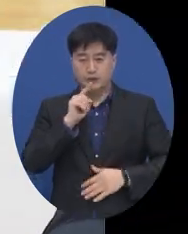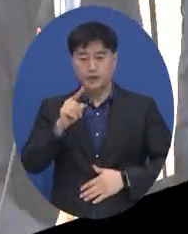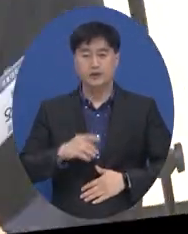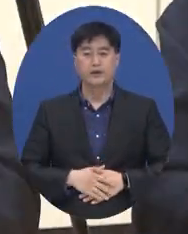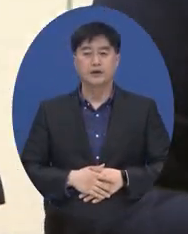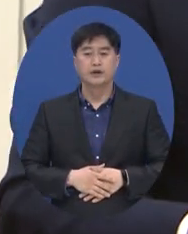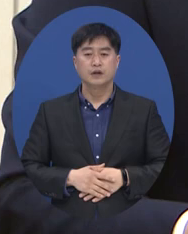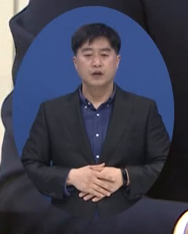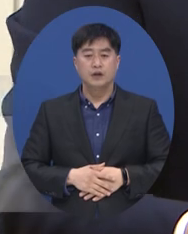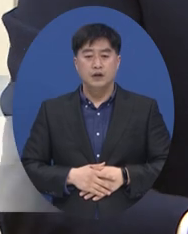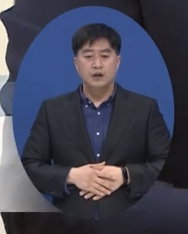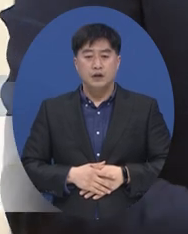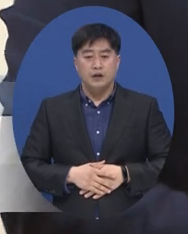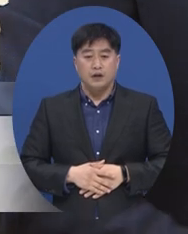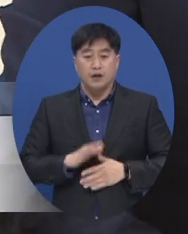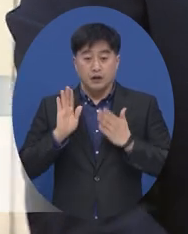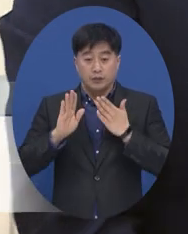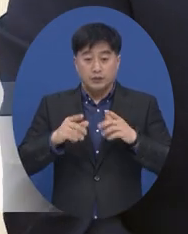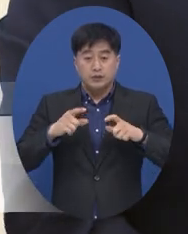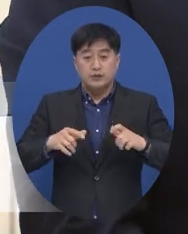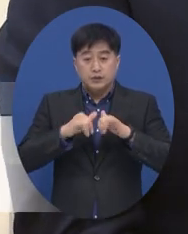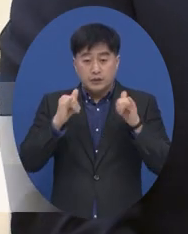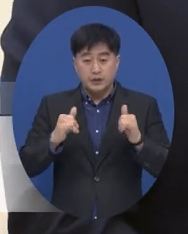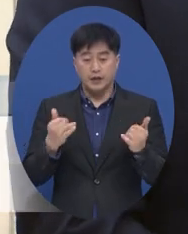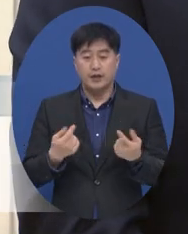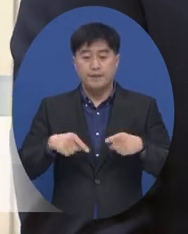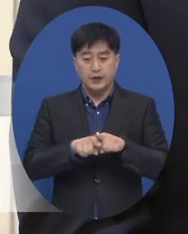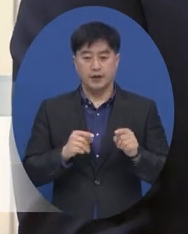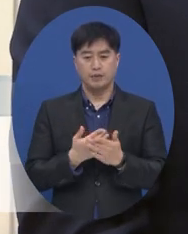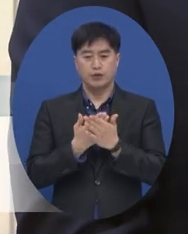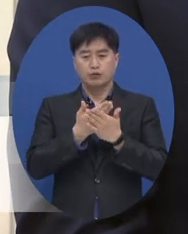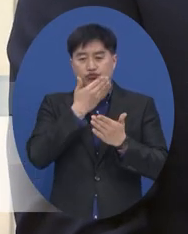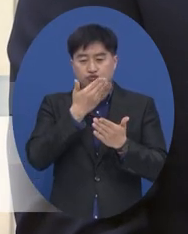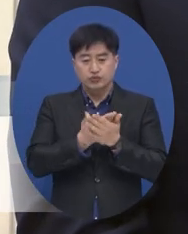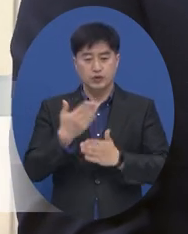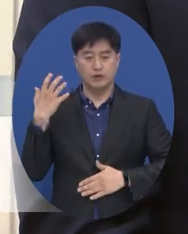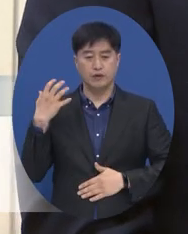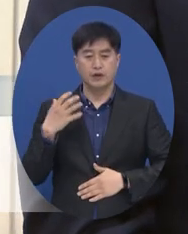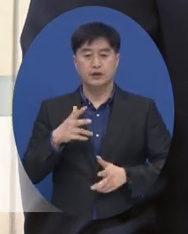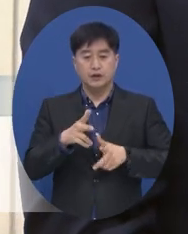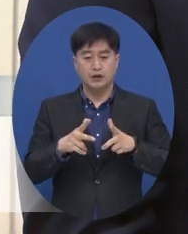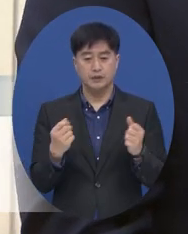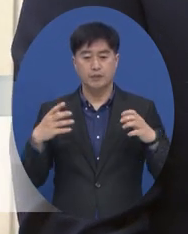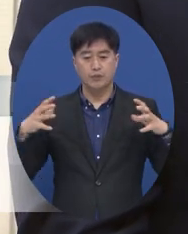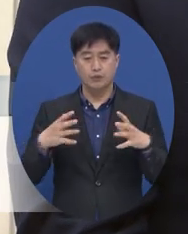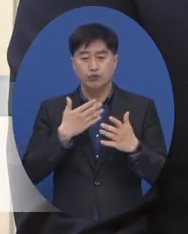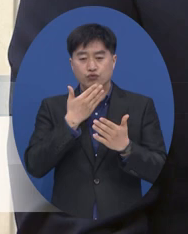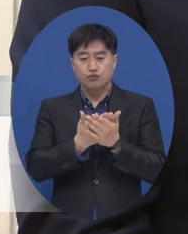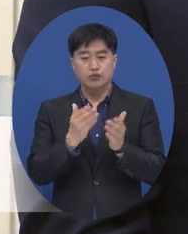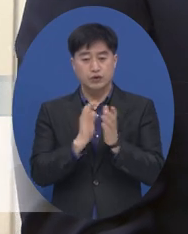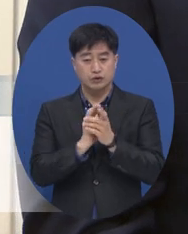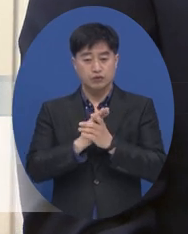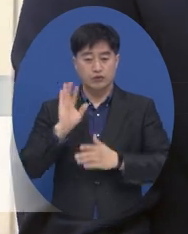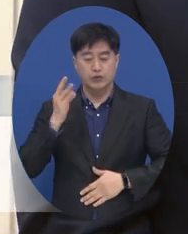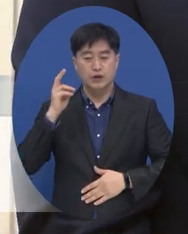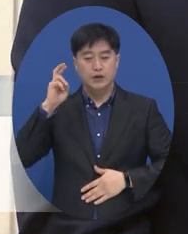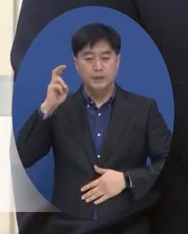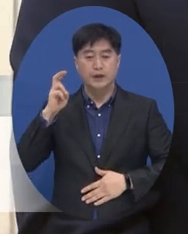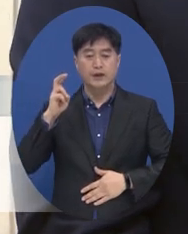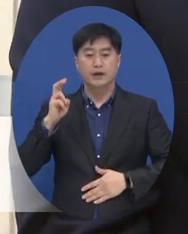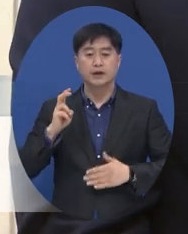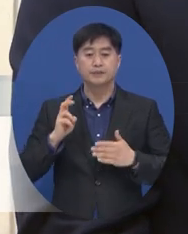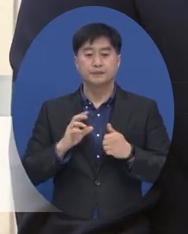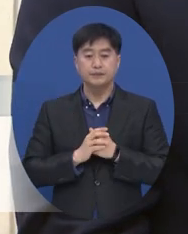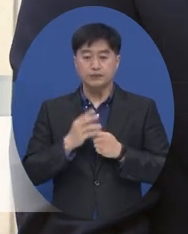찾아보겠습니다. 앞으로는 지역사회와 상생, 이게 굉장히 중요한 역할을 합니다. 산학 협력의 중요한 파트가 될것 같고요.